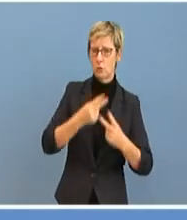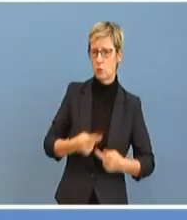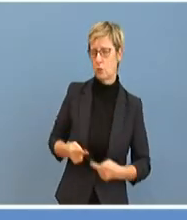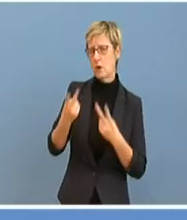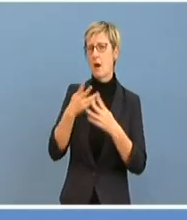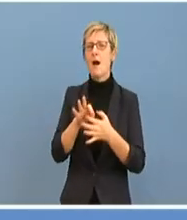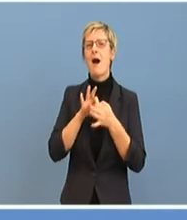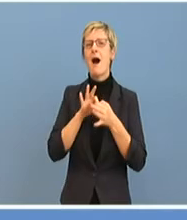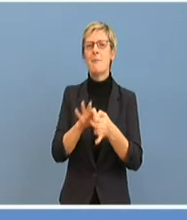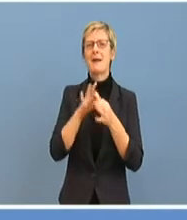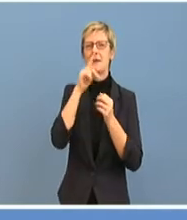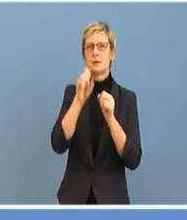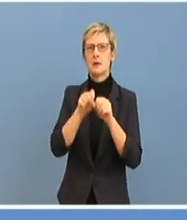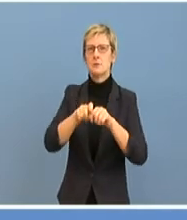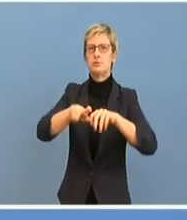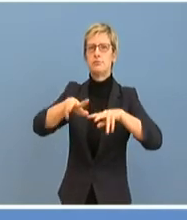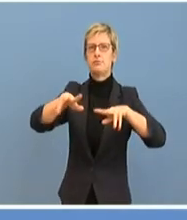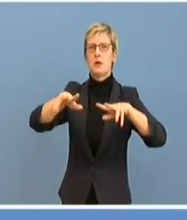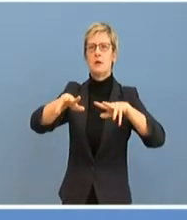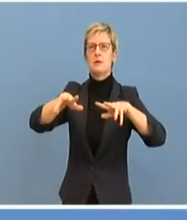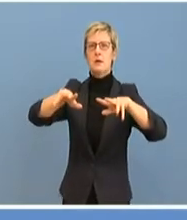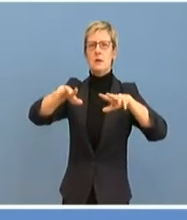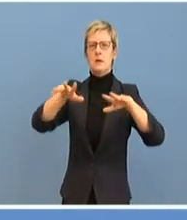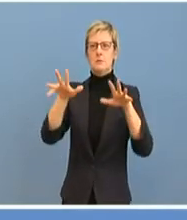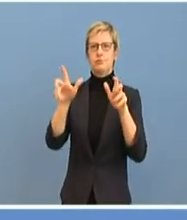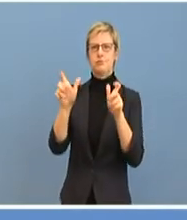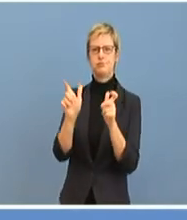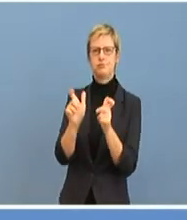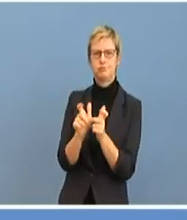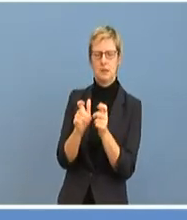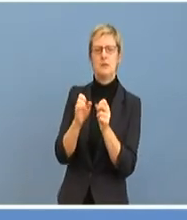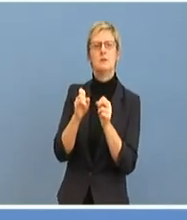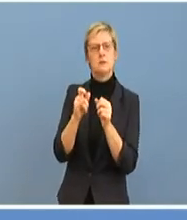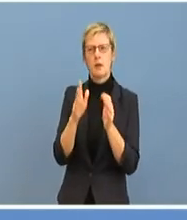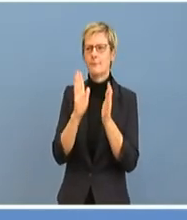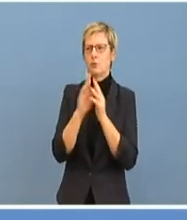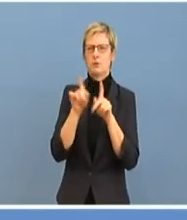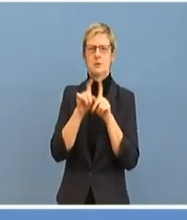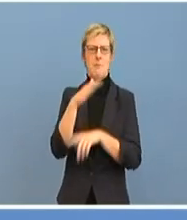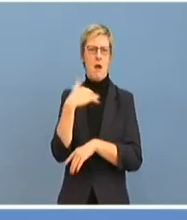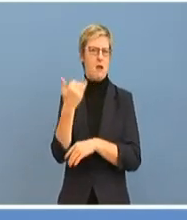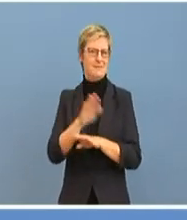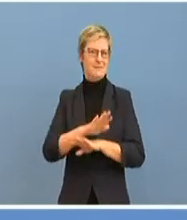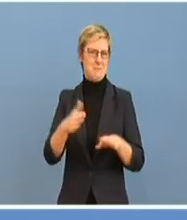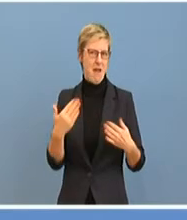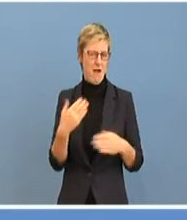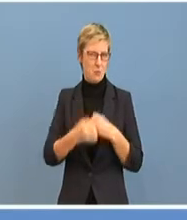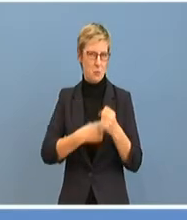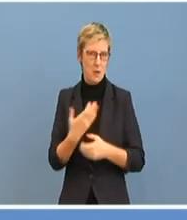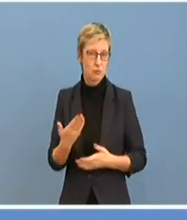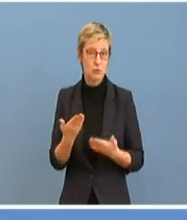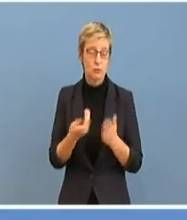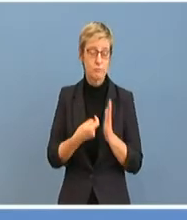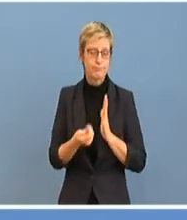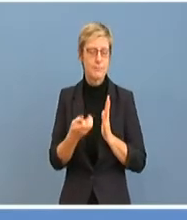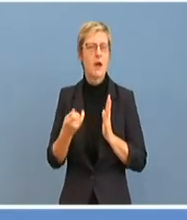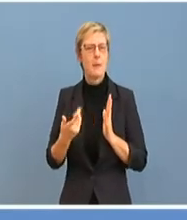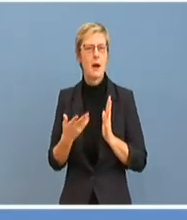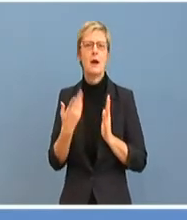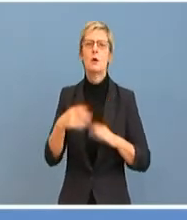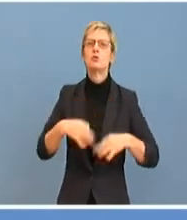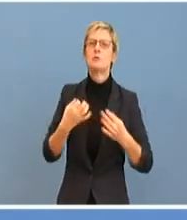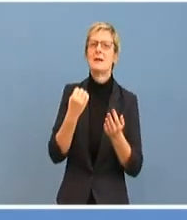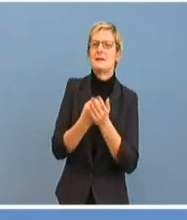versuchen, die Inzidenz runterzubekommen, weniger Fälle zu haben, sodass die Gesundheitsämter ihre Arbeit wieder wirklich